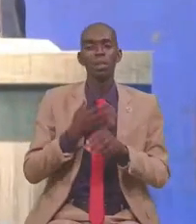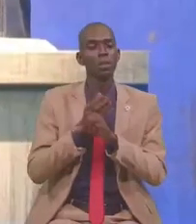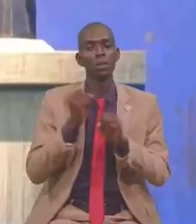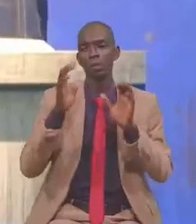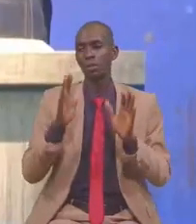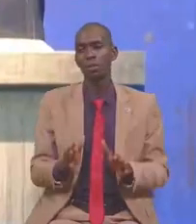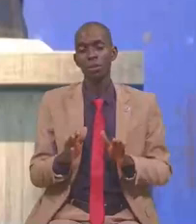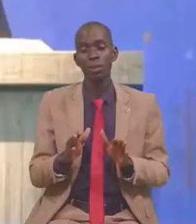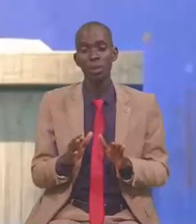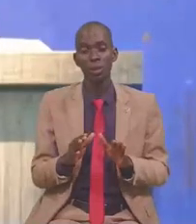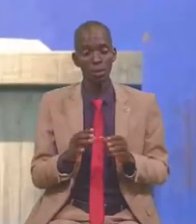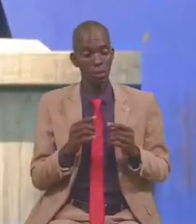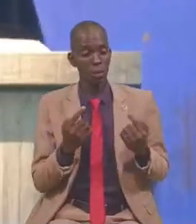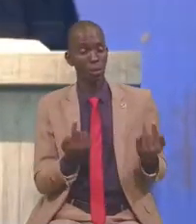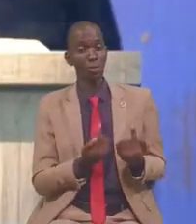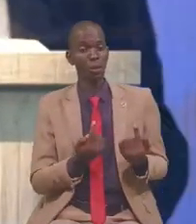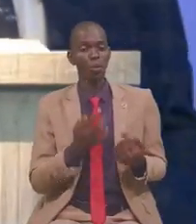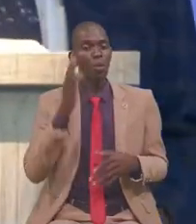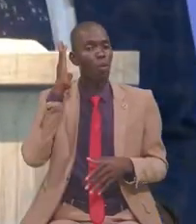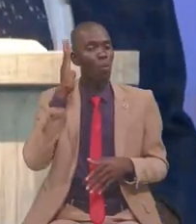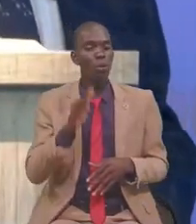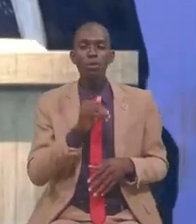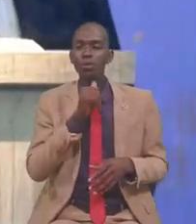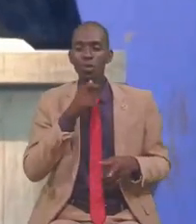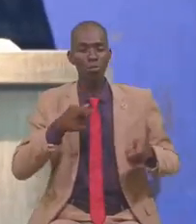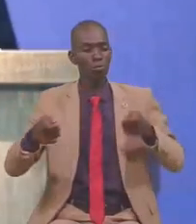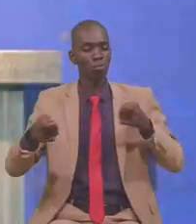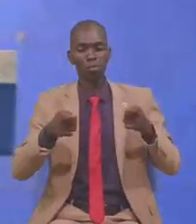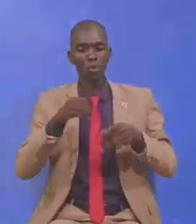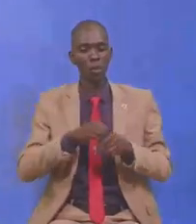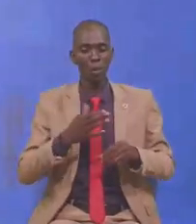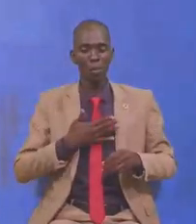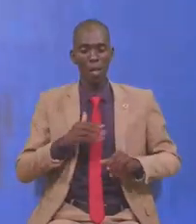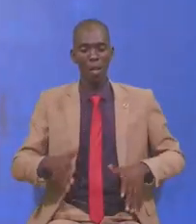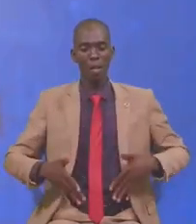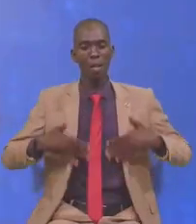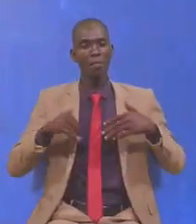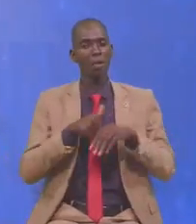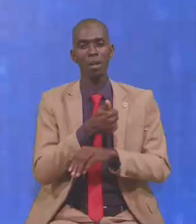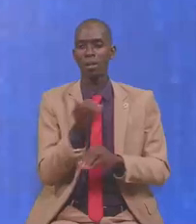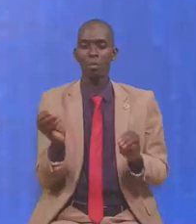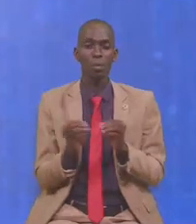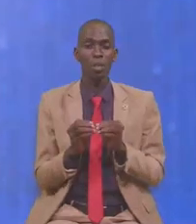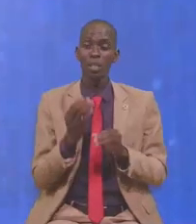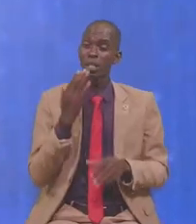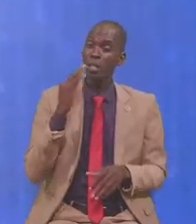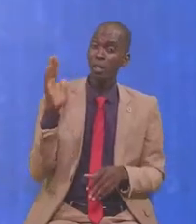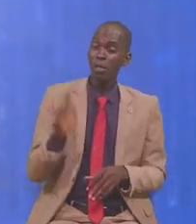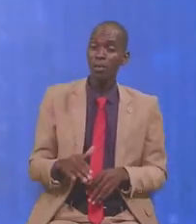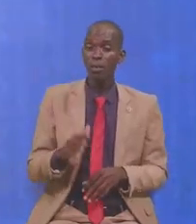Le péché ne va pas régner dans ma vie. Le péché ne va plus régner dans ma vie. Le